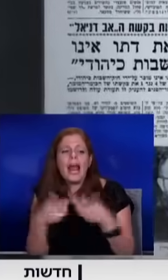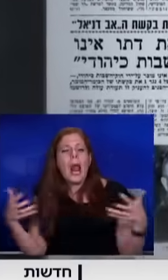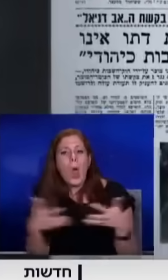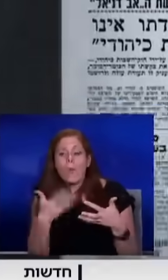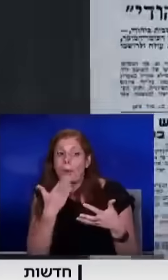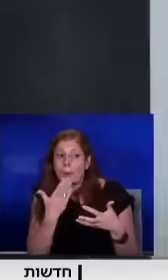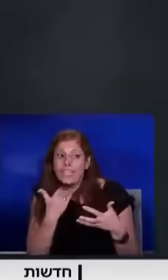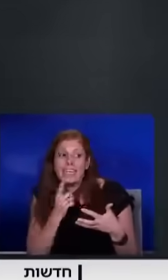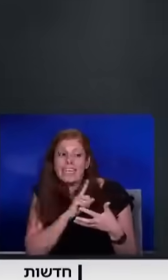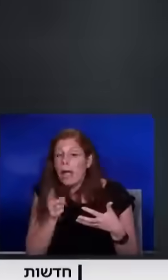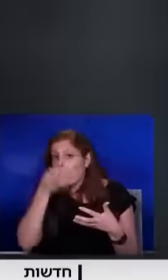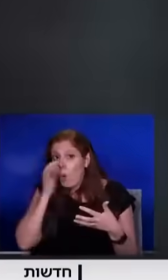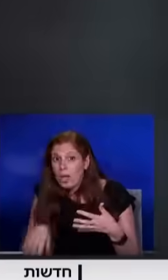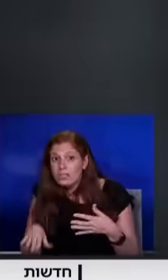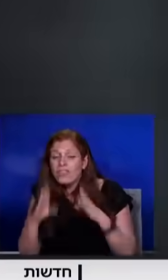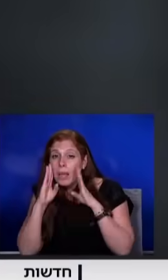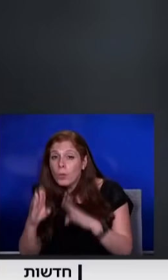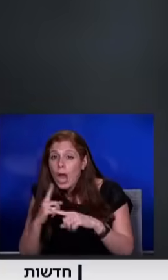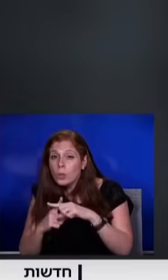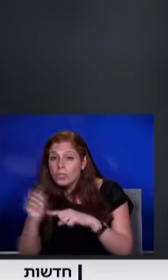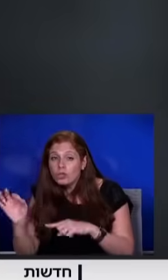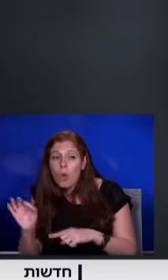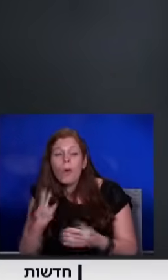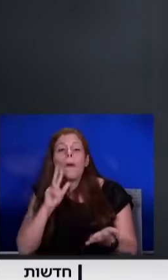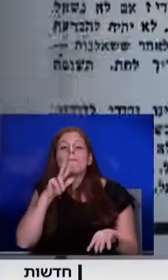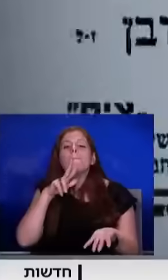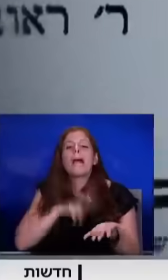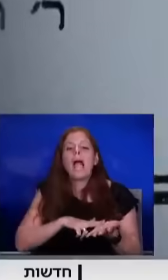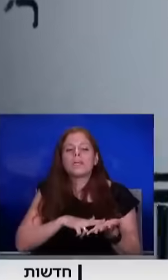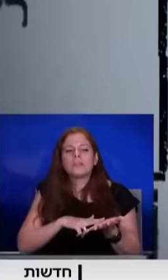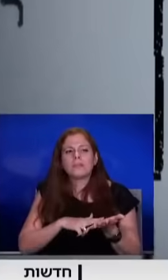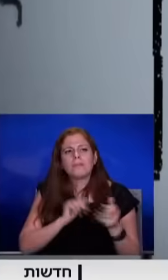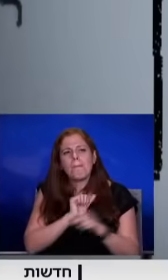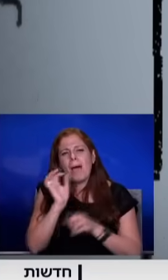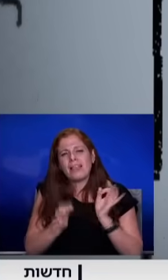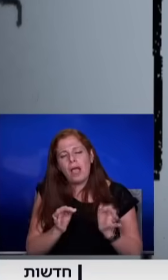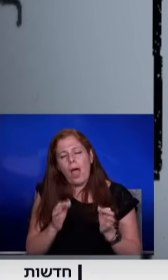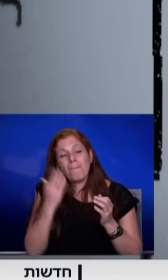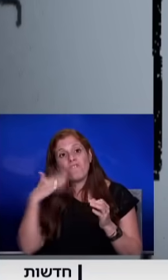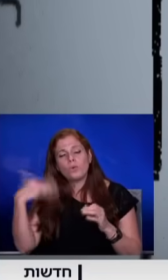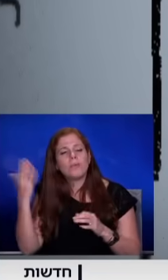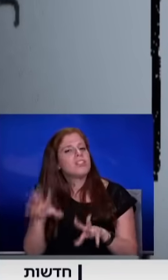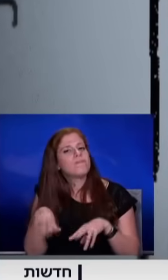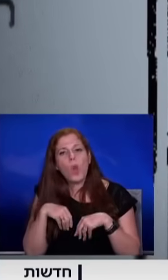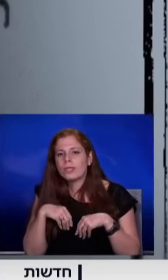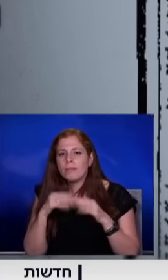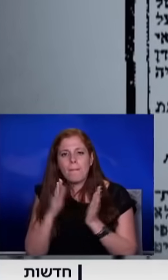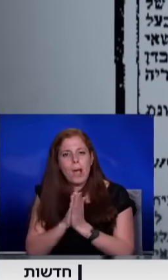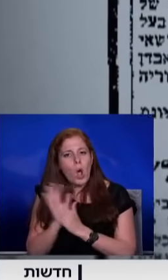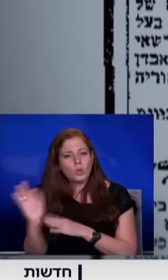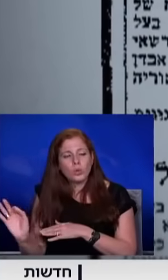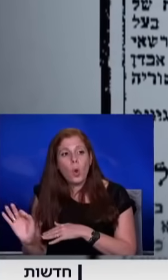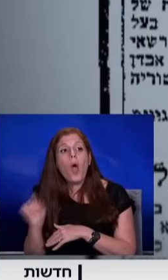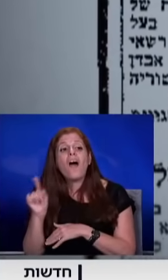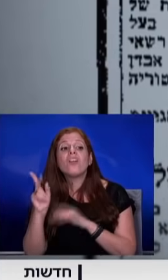גם אם לא זנח את אמונתו הנוצרית. בגץ, בעתירה מפורסמת שנלמדת עד היום, דחה את בקשתו, אבל לרוף אייזן